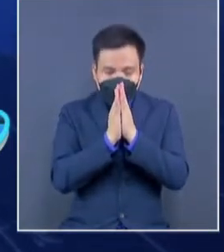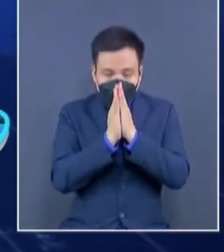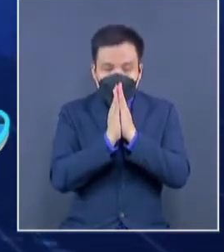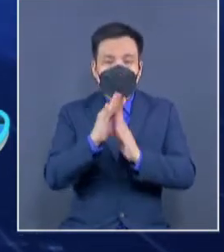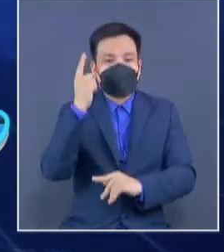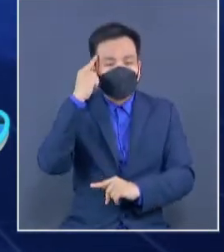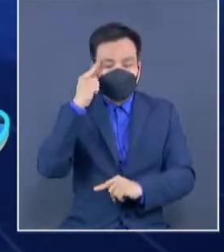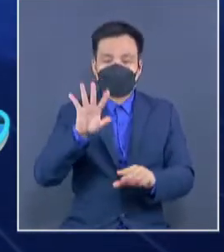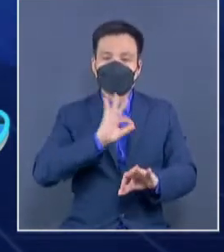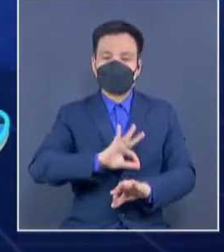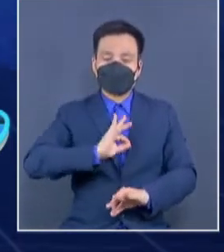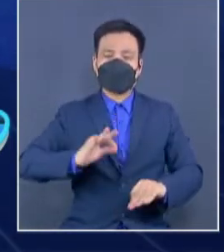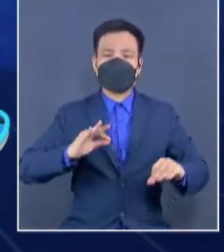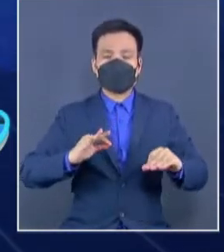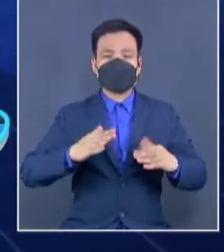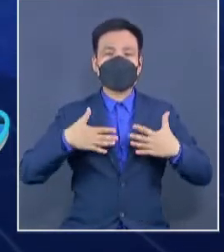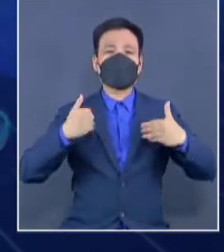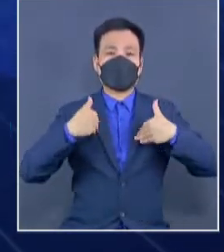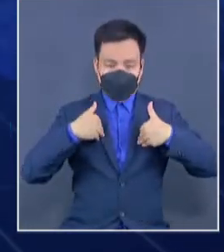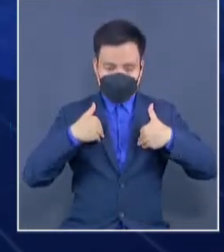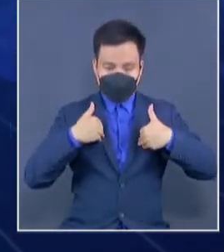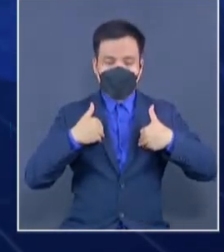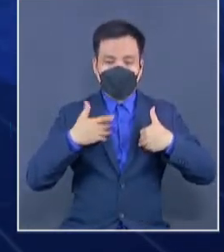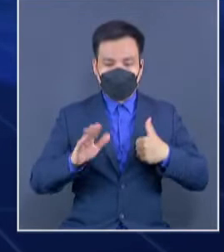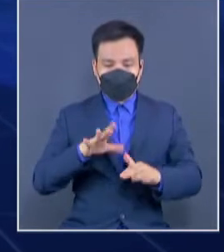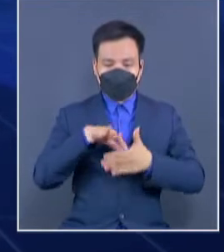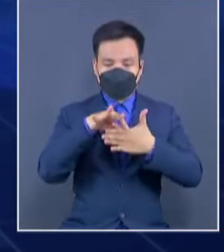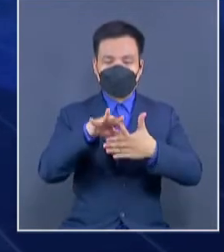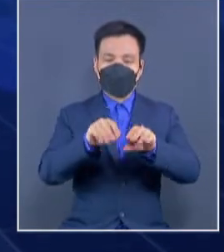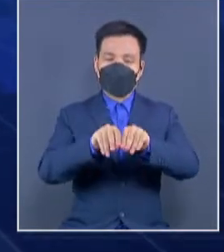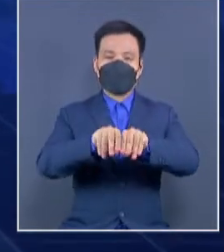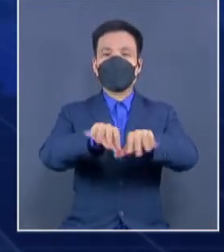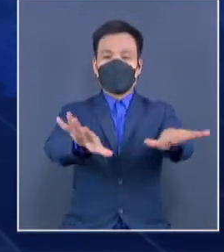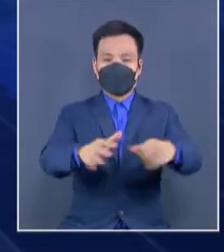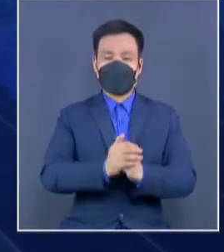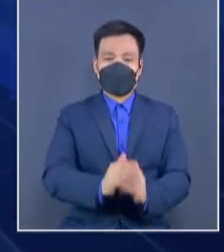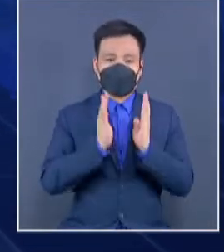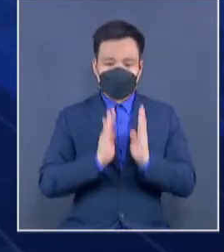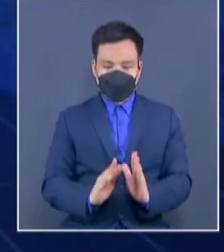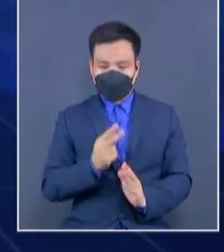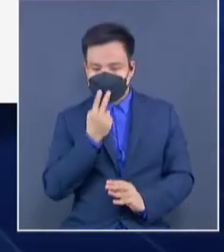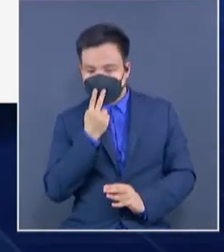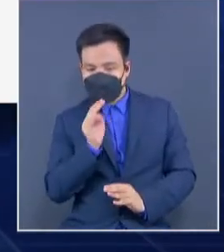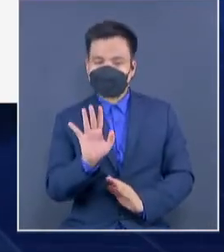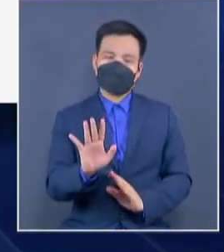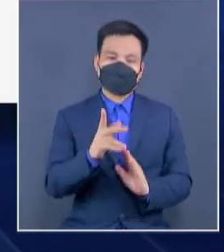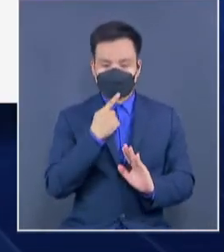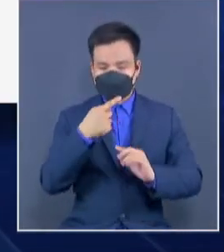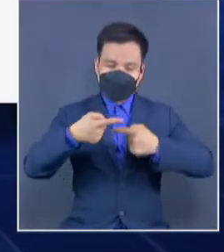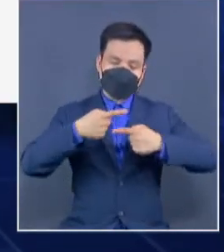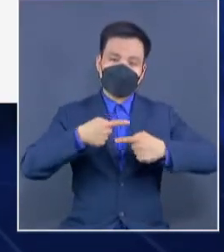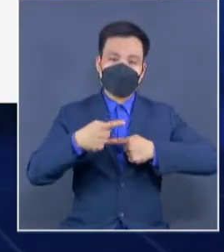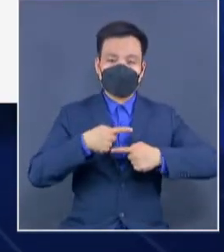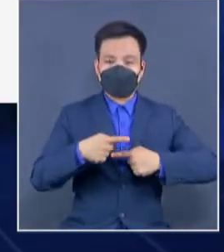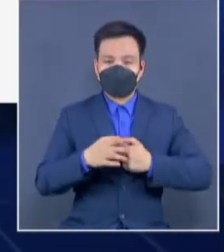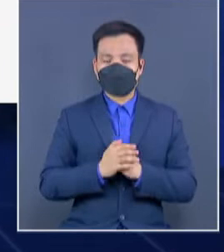น่าจะดีใจนะครับทีนี้คลิปนี้ถูกเผยแพร่ออกไปในโลกออนไลน์โอ้โหพี่น้องชาวเน็ตเข้ามาแสดงความคิดความเห็นกันมาคอมเมนต์กัน